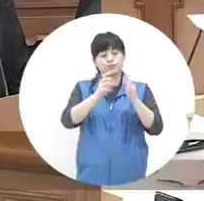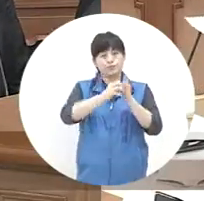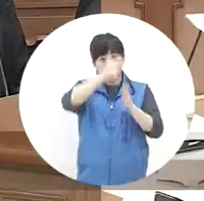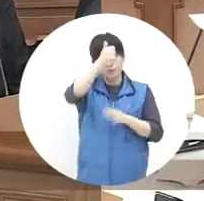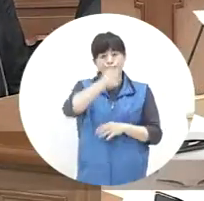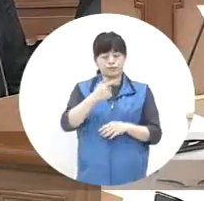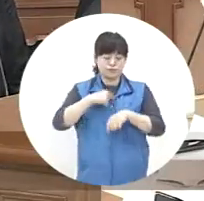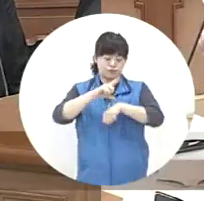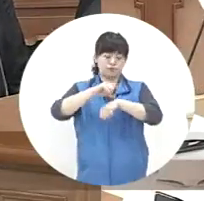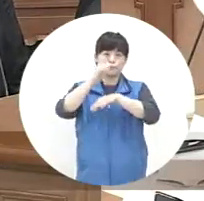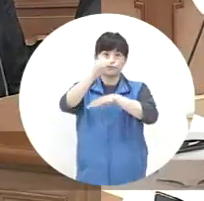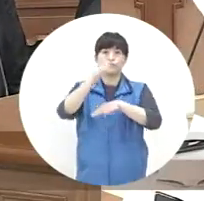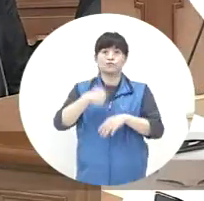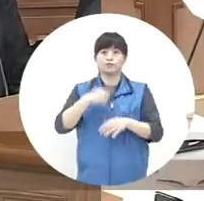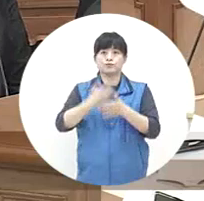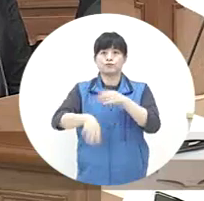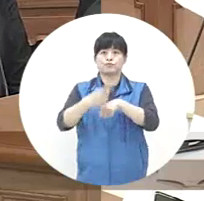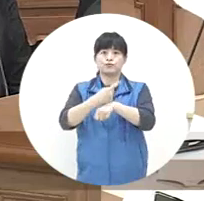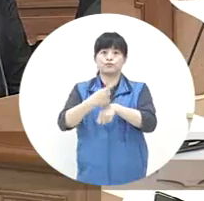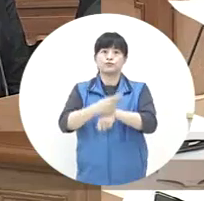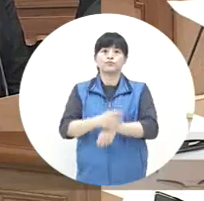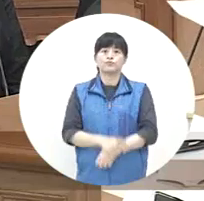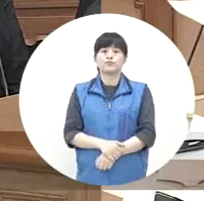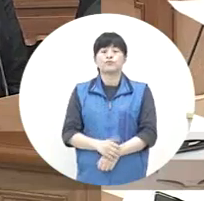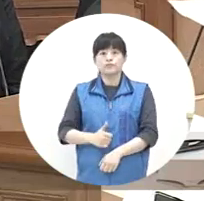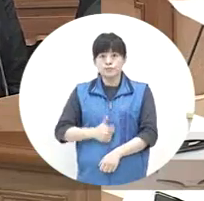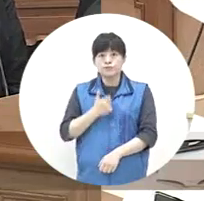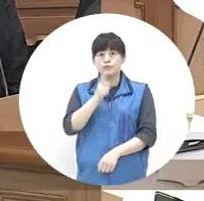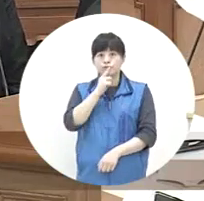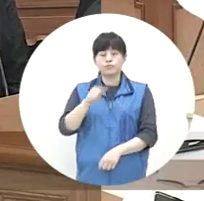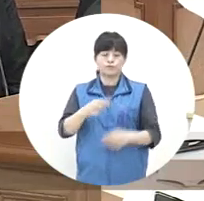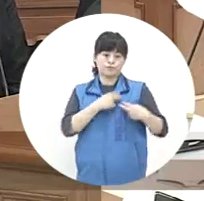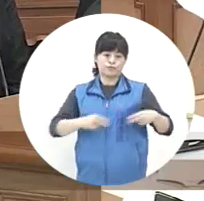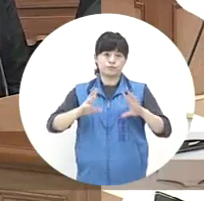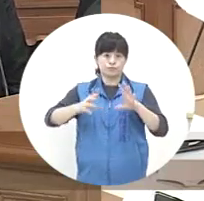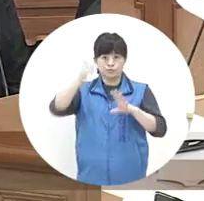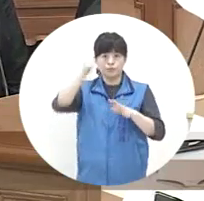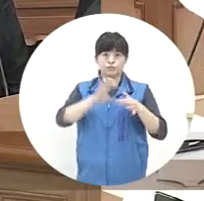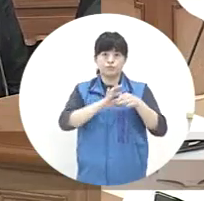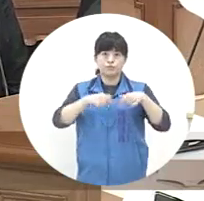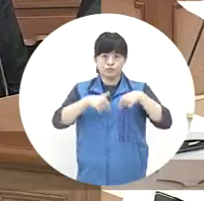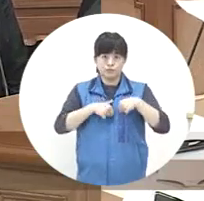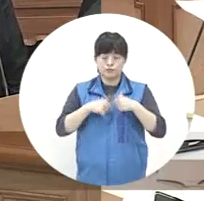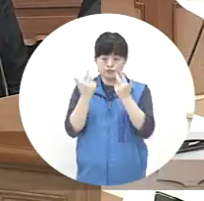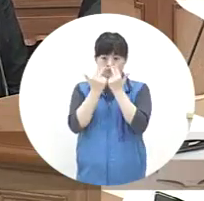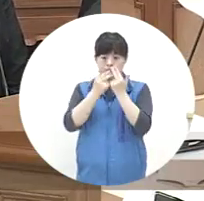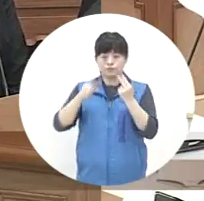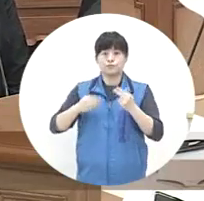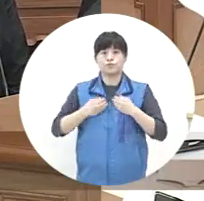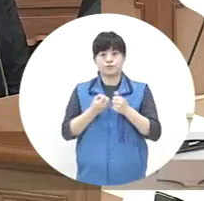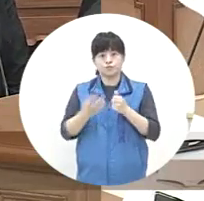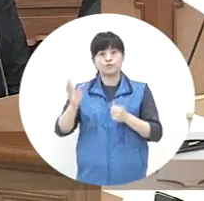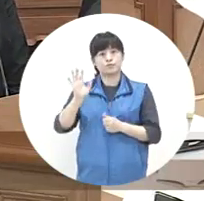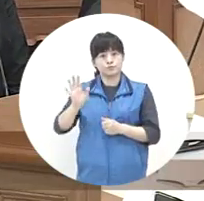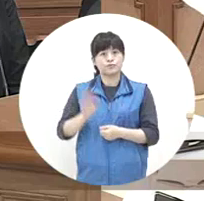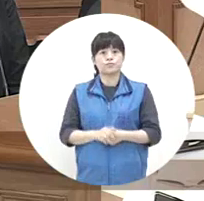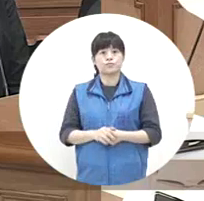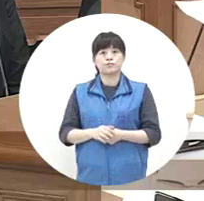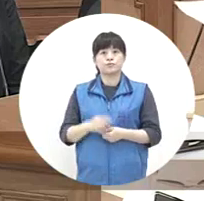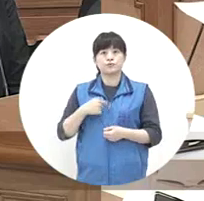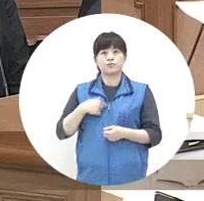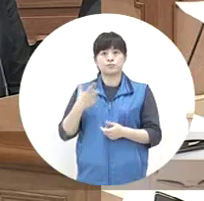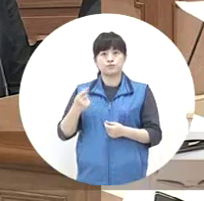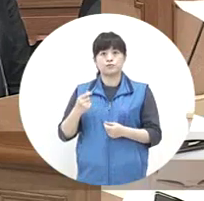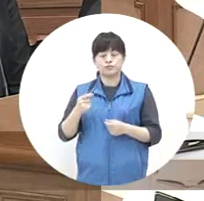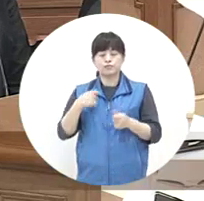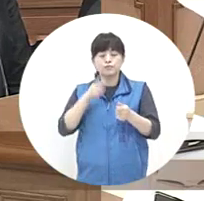中心， 我的时间有限，我剩一分钟而已哈。事实上哈，蔡英文总统关心新北的疫情，我也曾经居